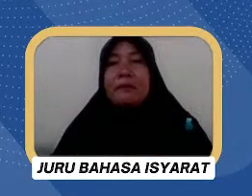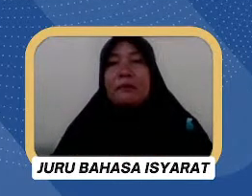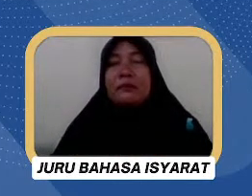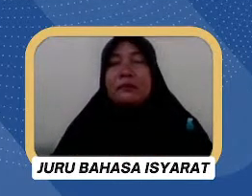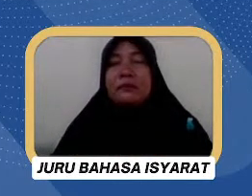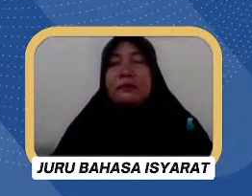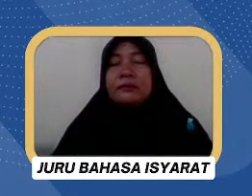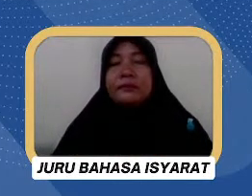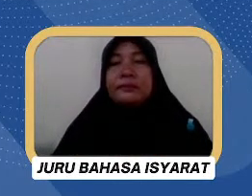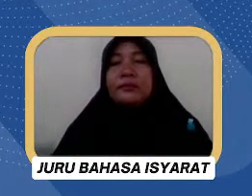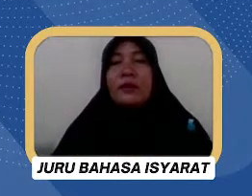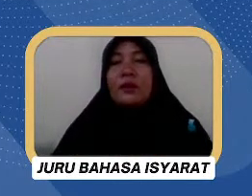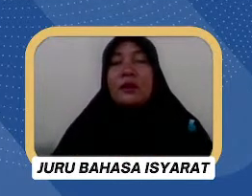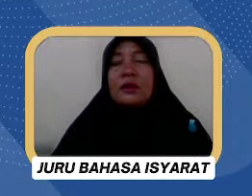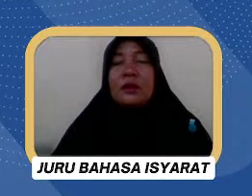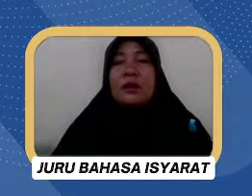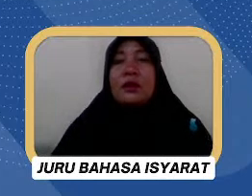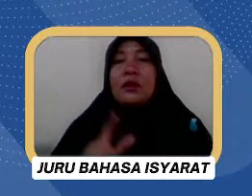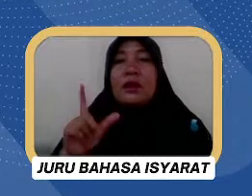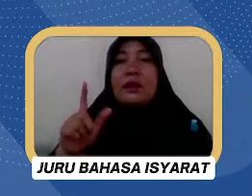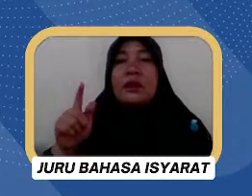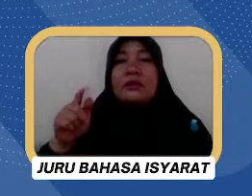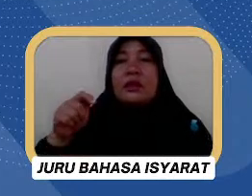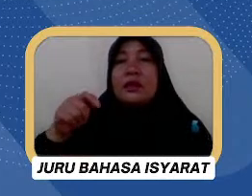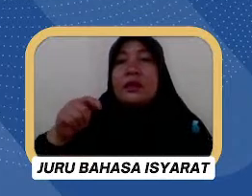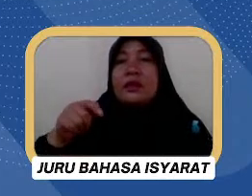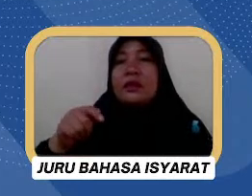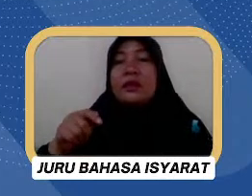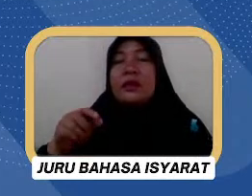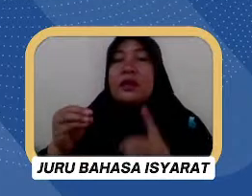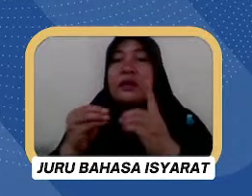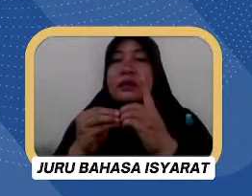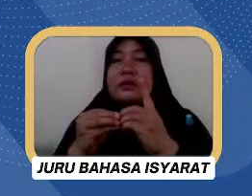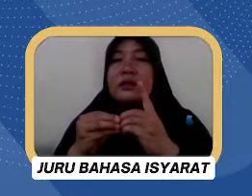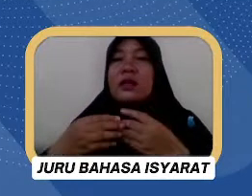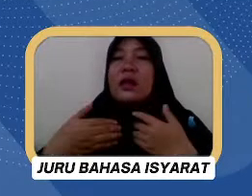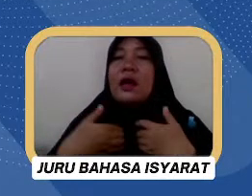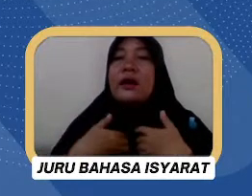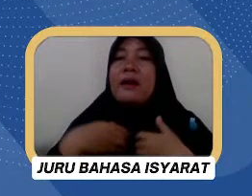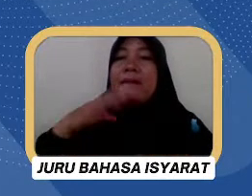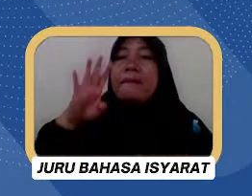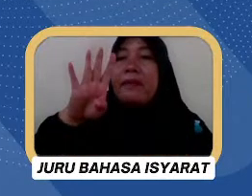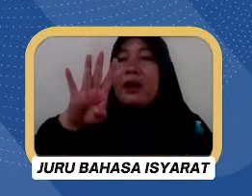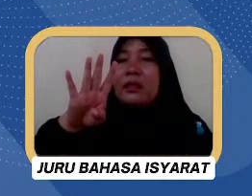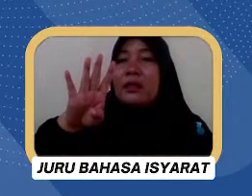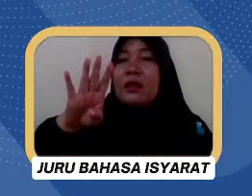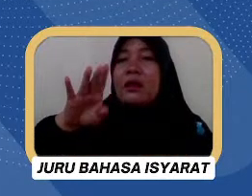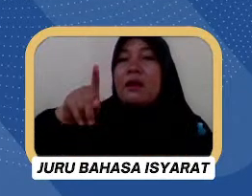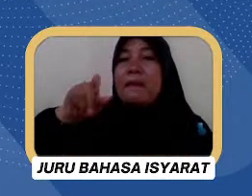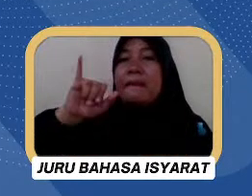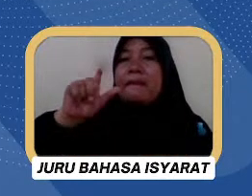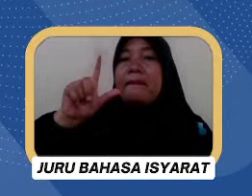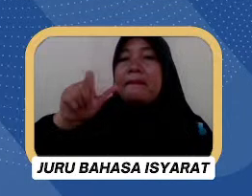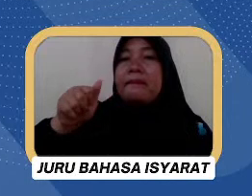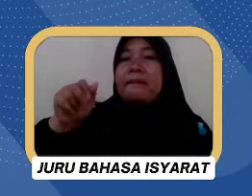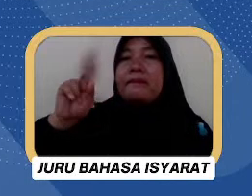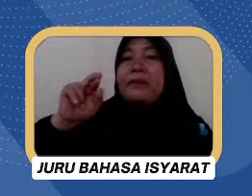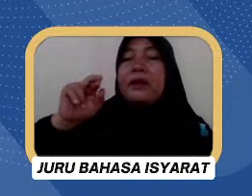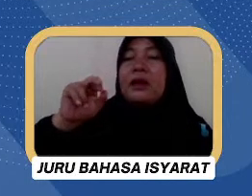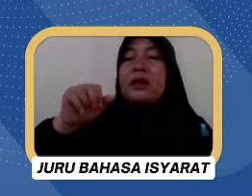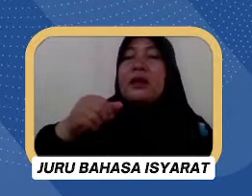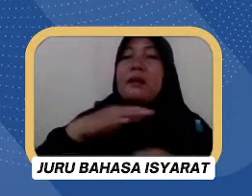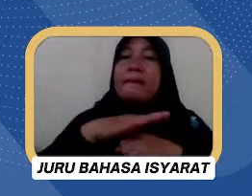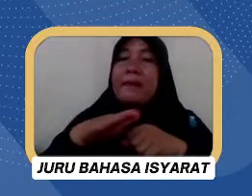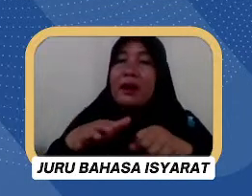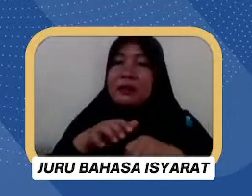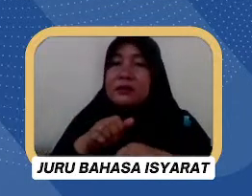pun masuk di dalamnya. Dengan adanya nilai-nilai dan empat pilar bangsa yang kita adopsi dan